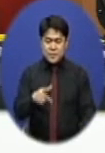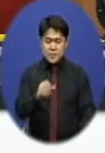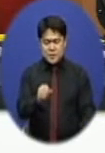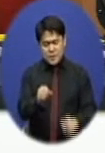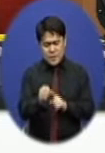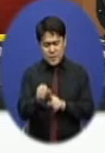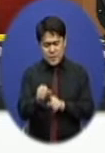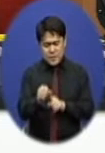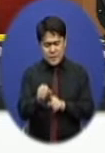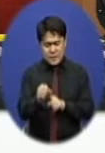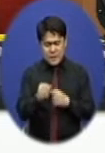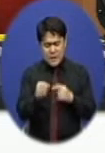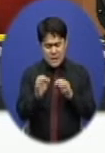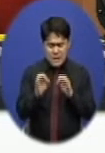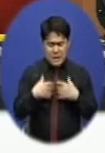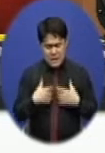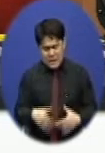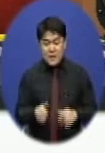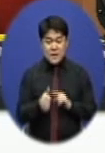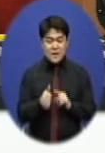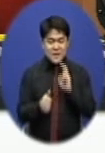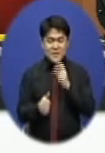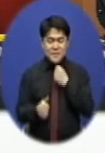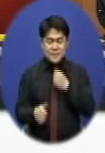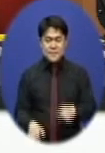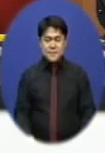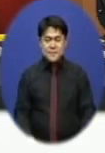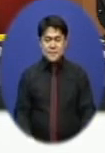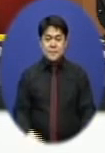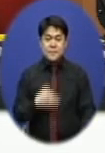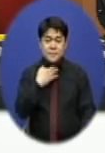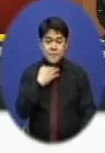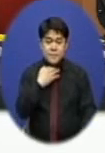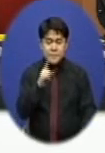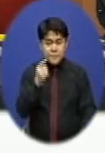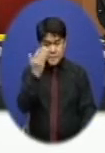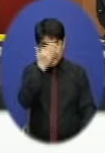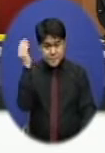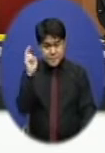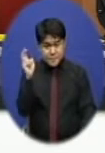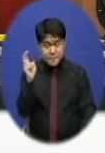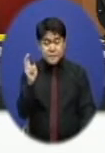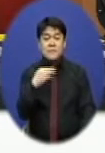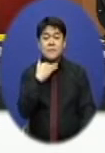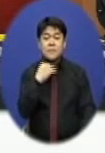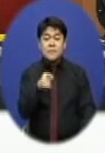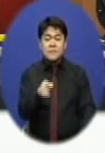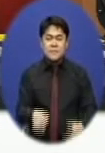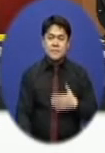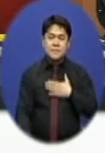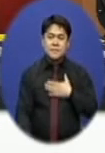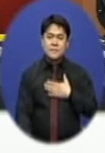남자예요. 정의 약한 남자. 예. 네. 예. 연세가 아주 젊게 느껴지는데 실례지만 몇 키로 아니, 달리고 계세요?